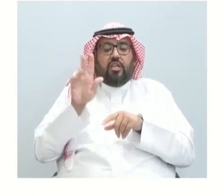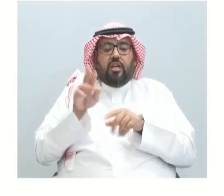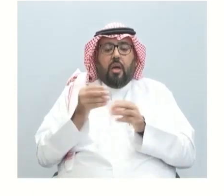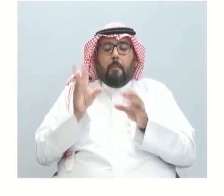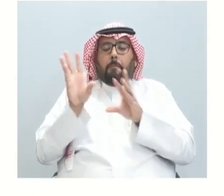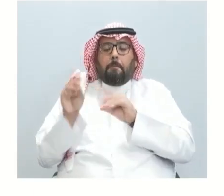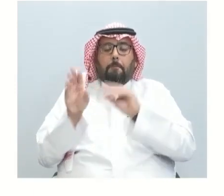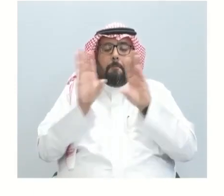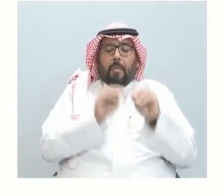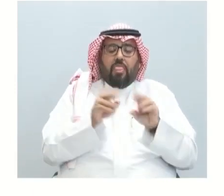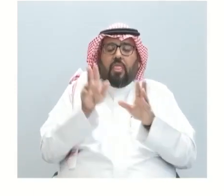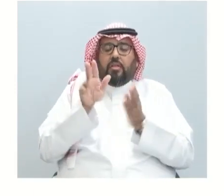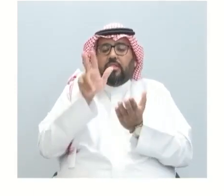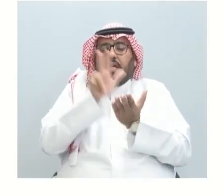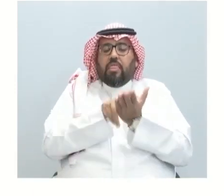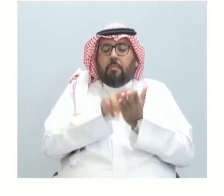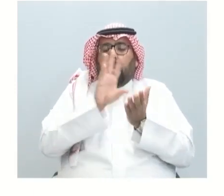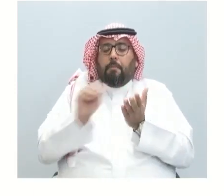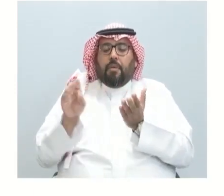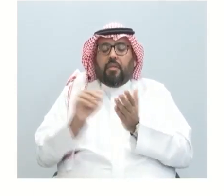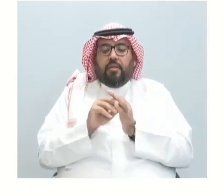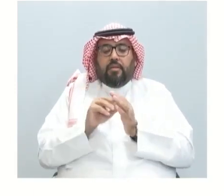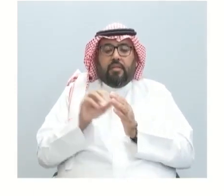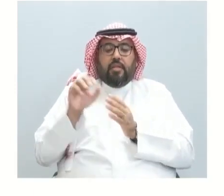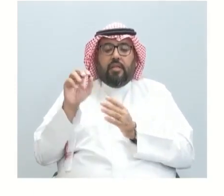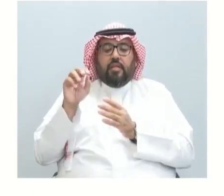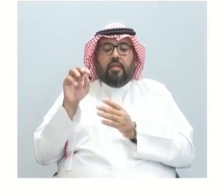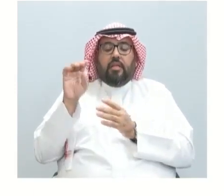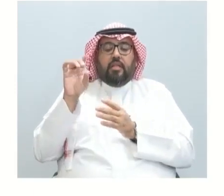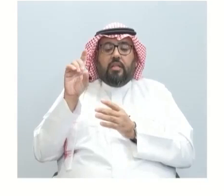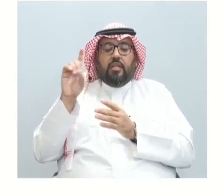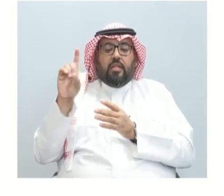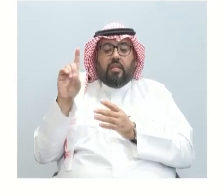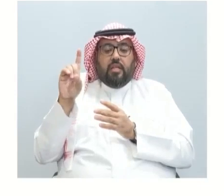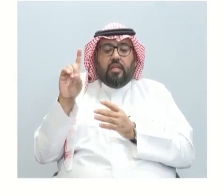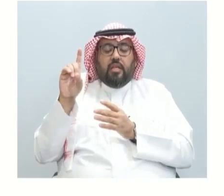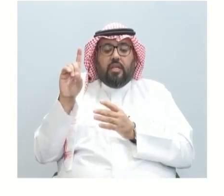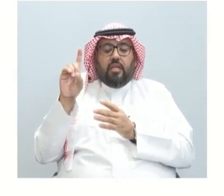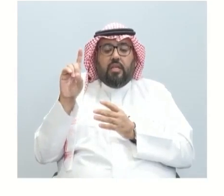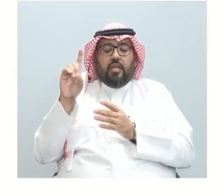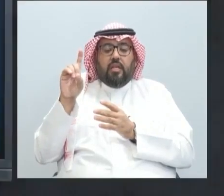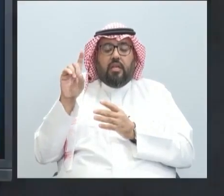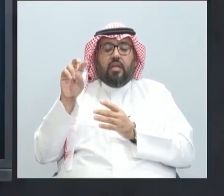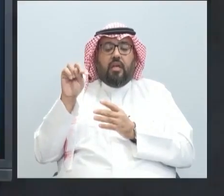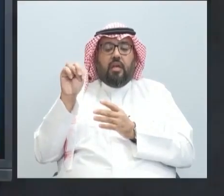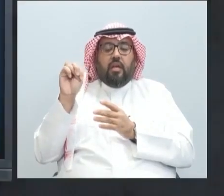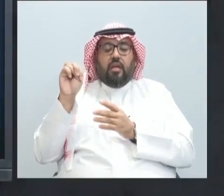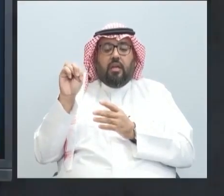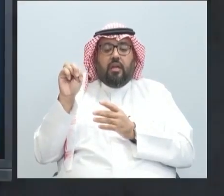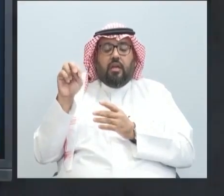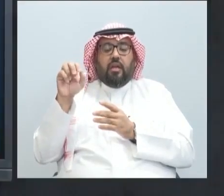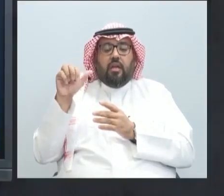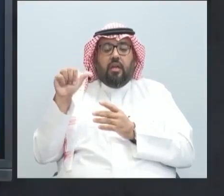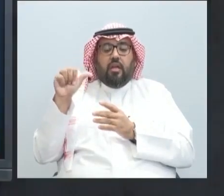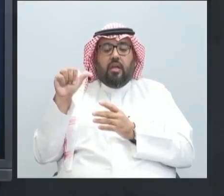متطابقه من الدي ان ايه اذا ذكرنا قبل قليل هناك حرف اكس هذا الحرف اكس عباره عن ماذا عباره عن كروماتيدات شقيقه هذه